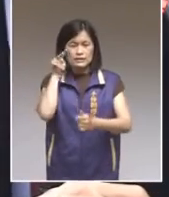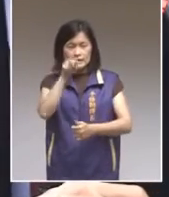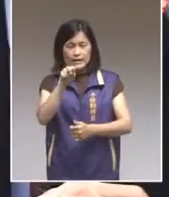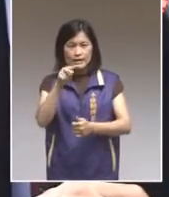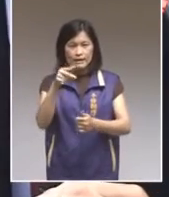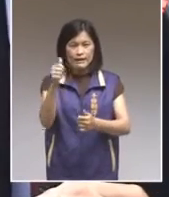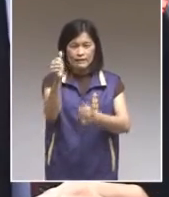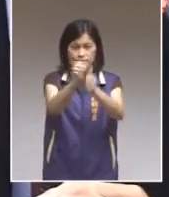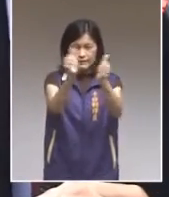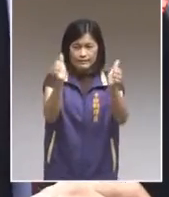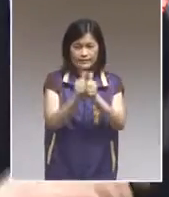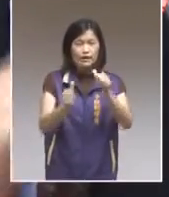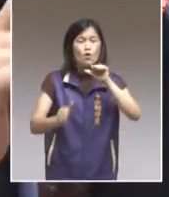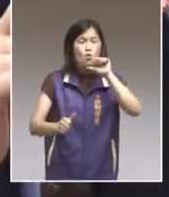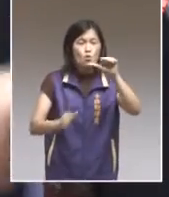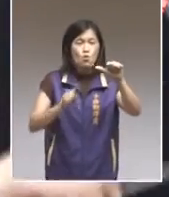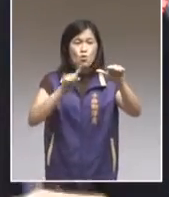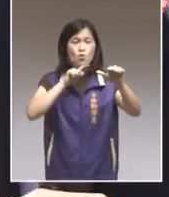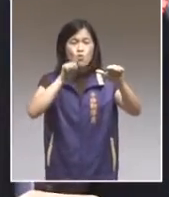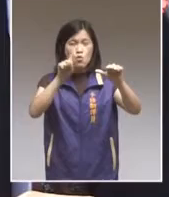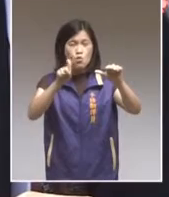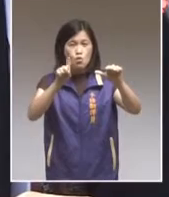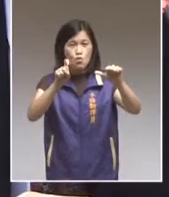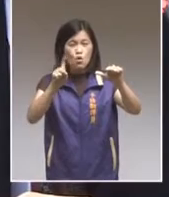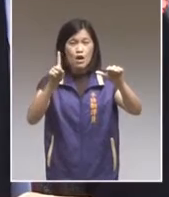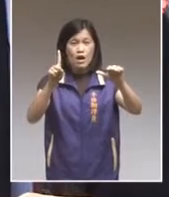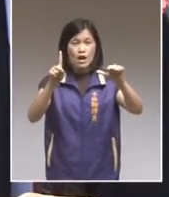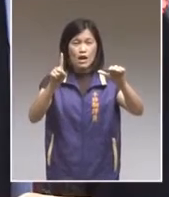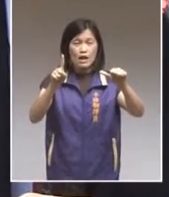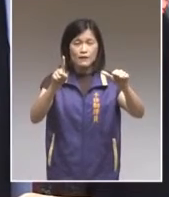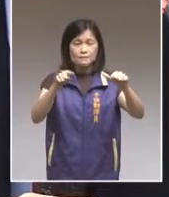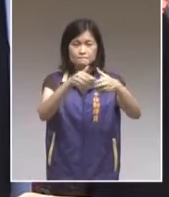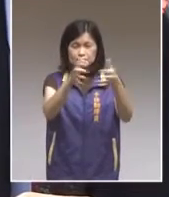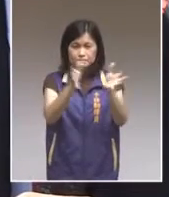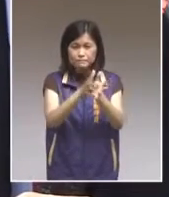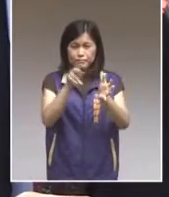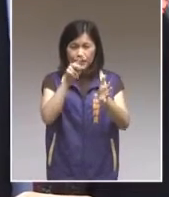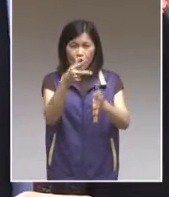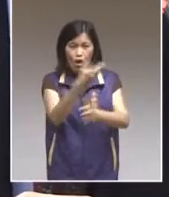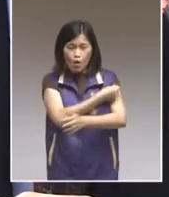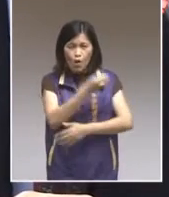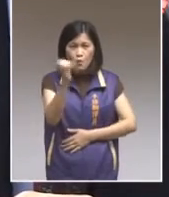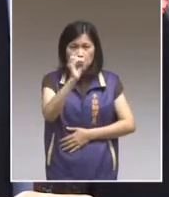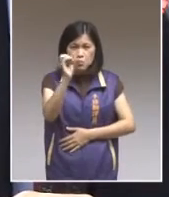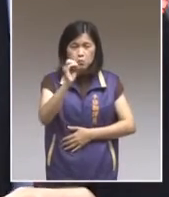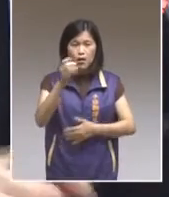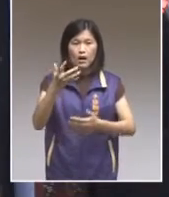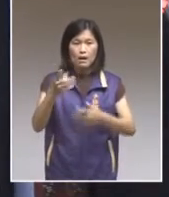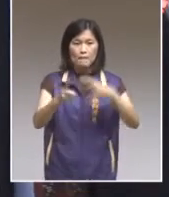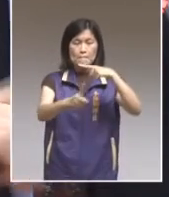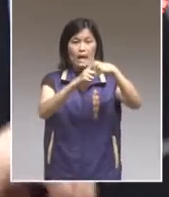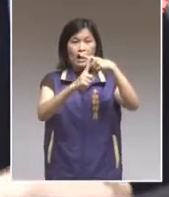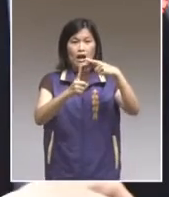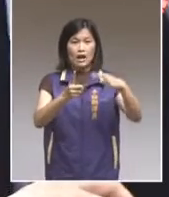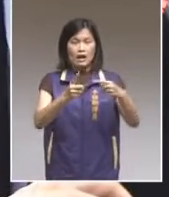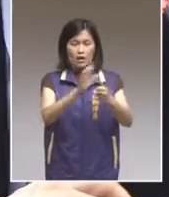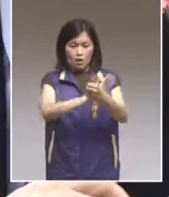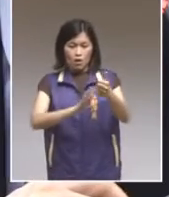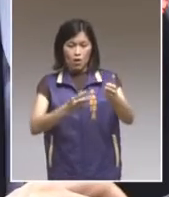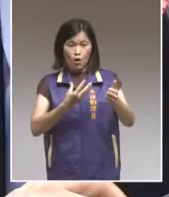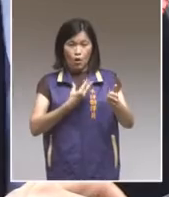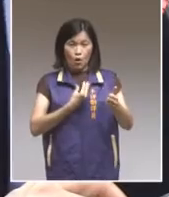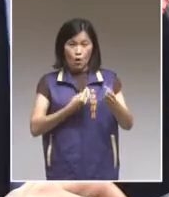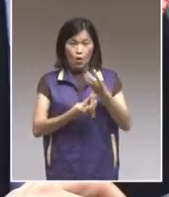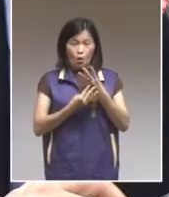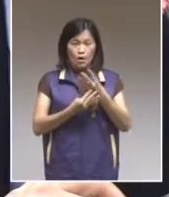果5到11岁没有打疫苗，那之后染疫得到心肌炎的，